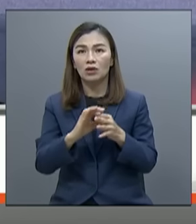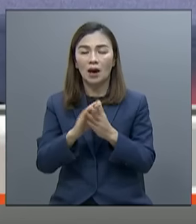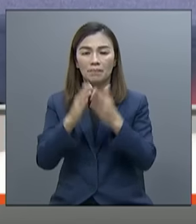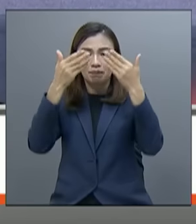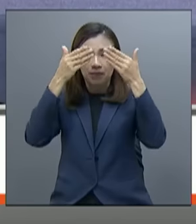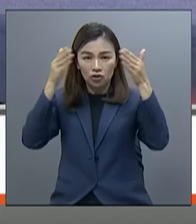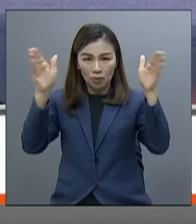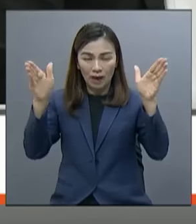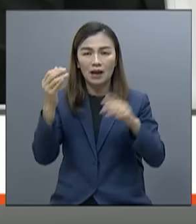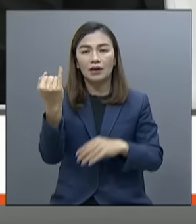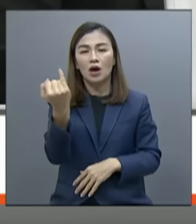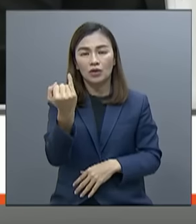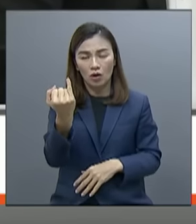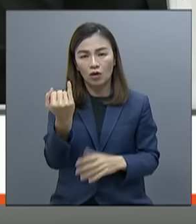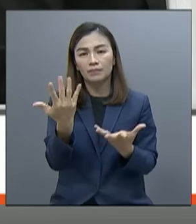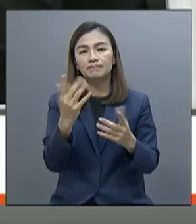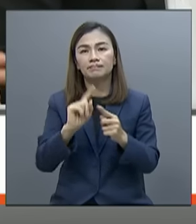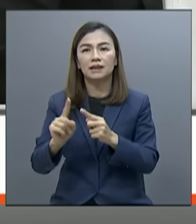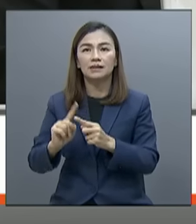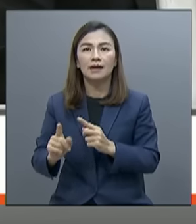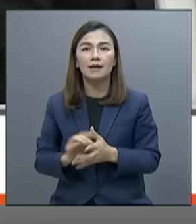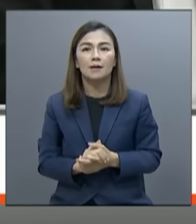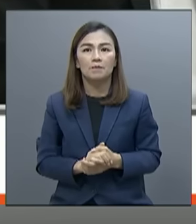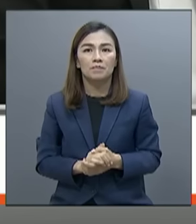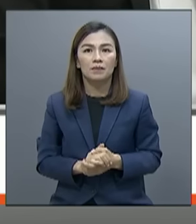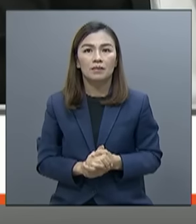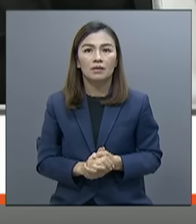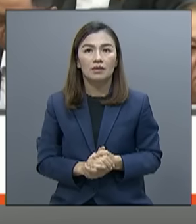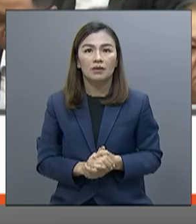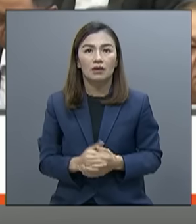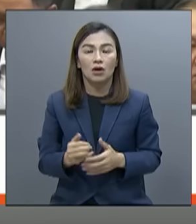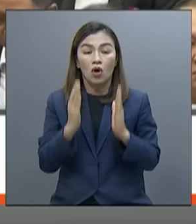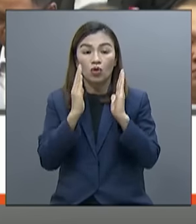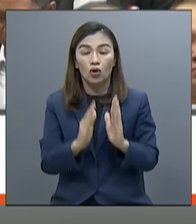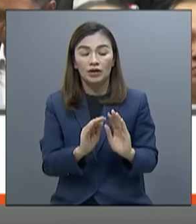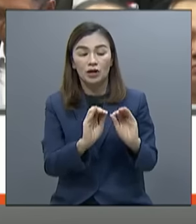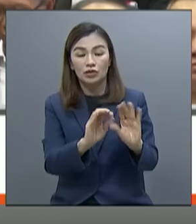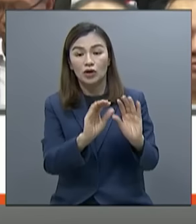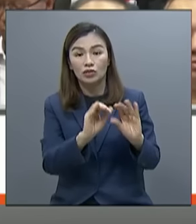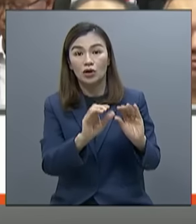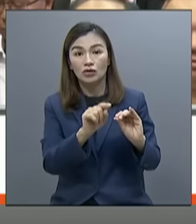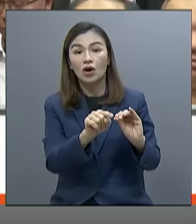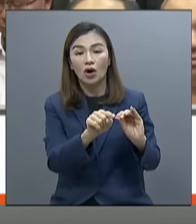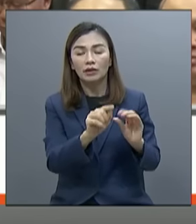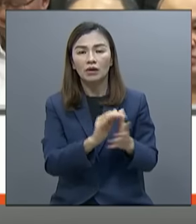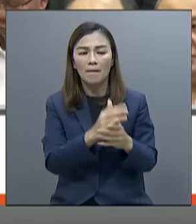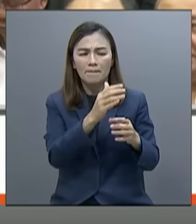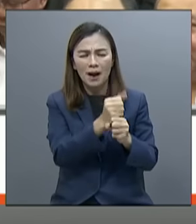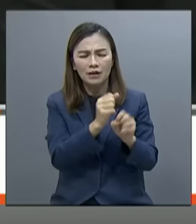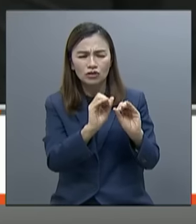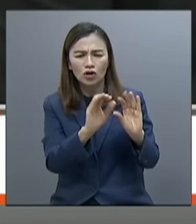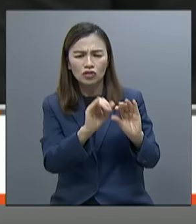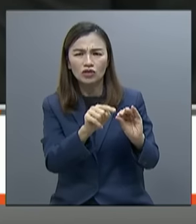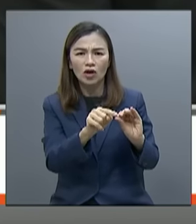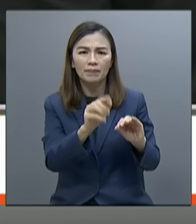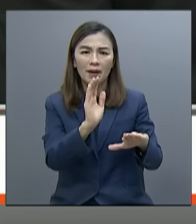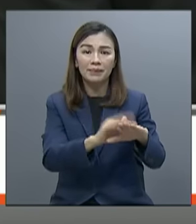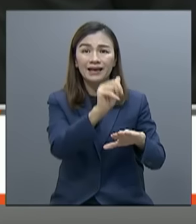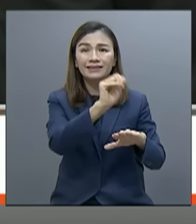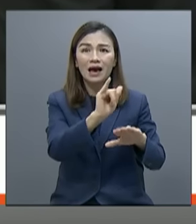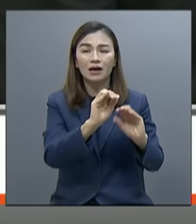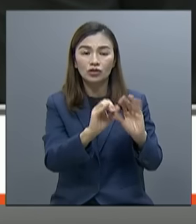การเมืองเราได้เห็นว่าตอนนี้คนที่ปั้นคุณแพทองธารเนี่ยกำลังอยู่ระหว่างปั้นจะได้ซ้ำนะเธอได้เป็นกรรม